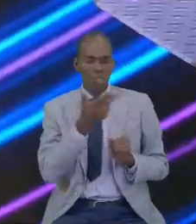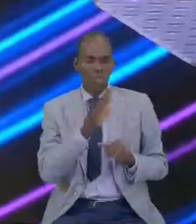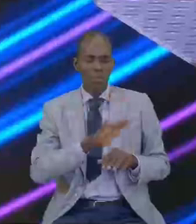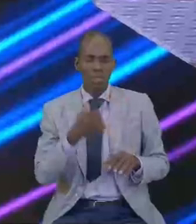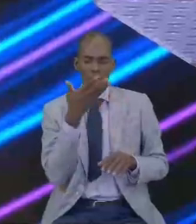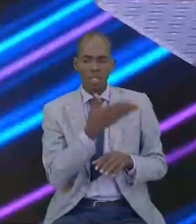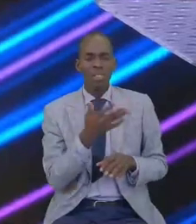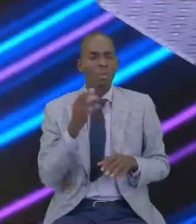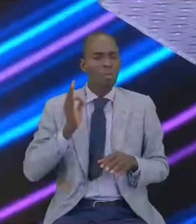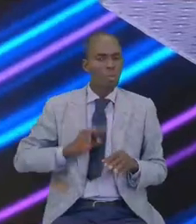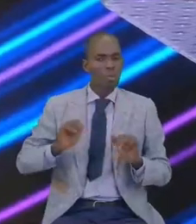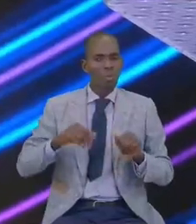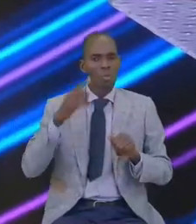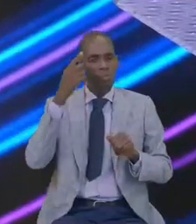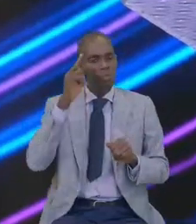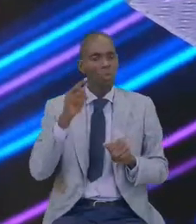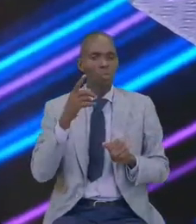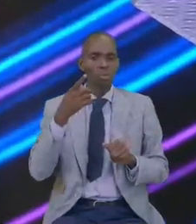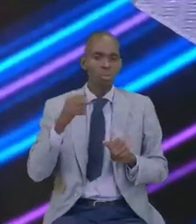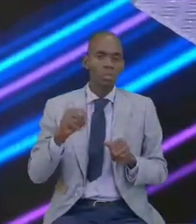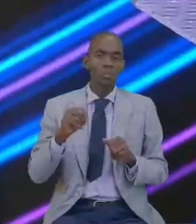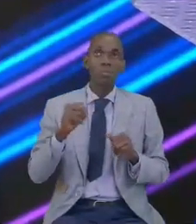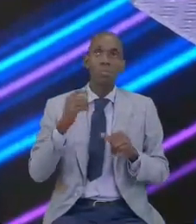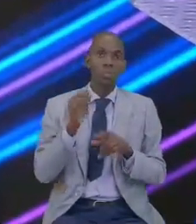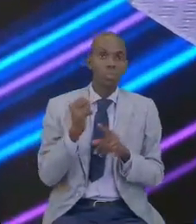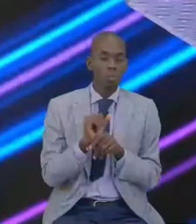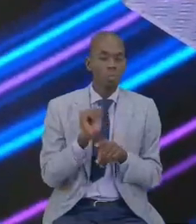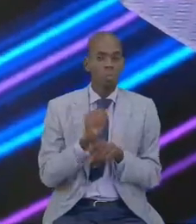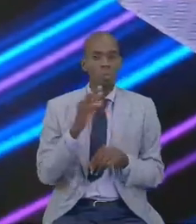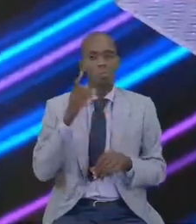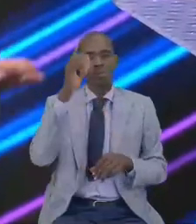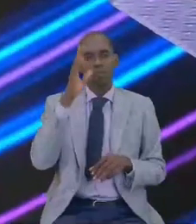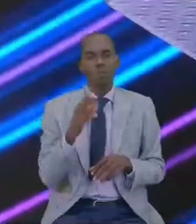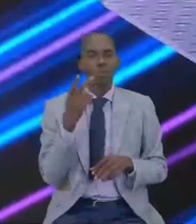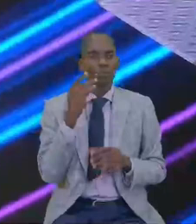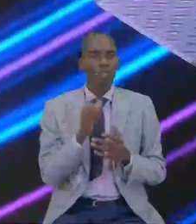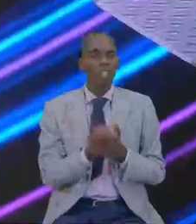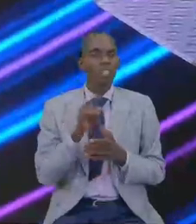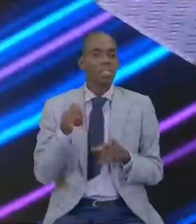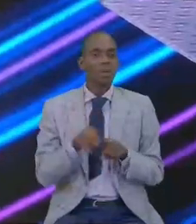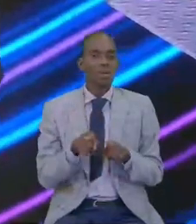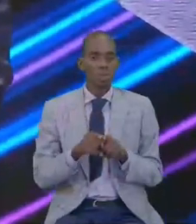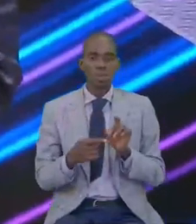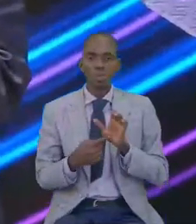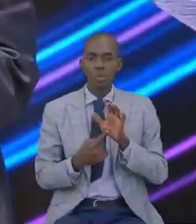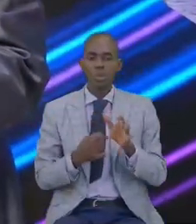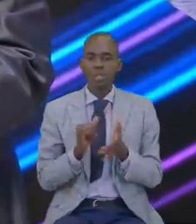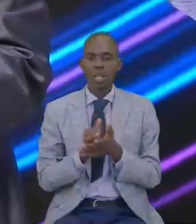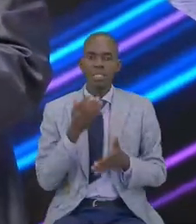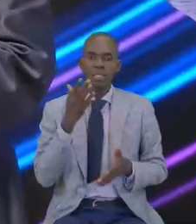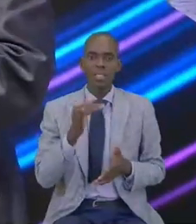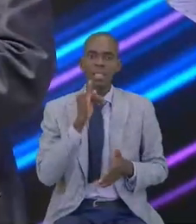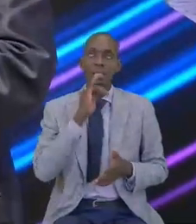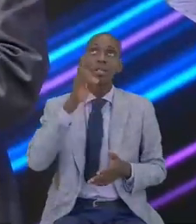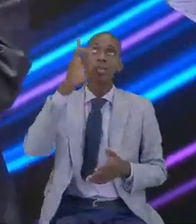révélé qu'il y a un Dieu au ciel qui bénit son peuple. Cela a également montré qu'il y a un Dieu au ciel qui a